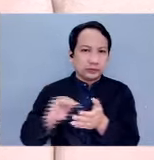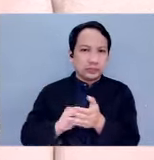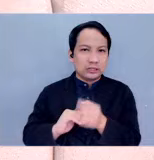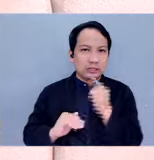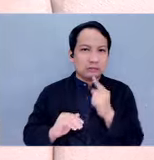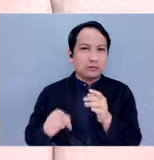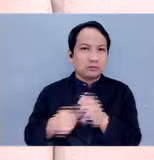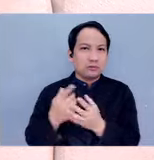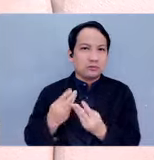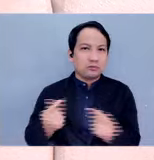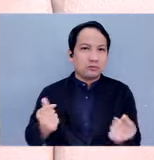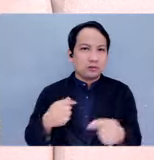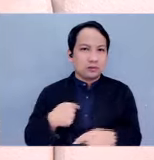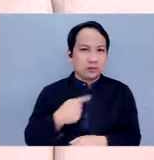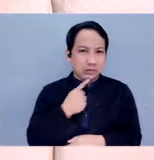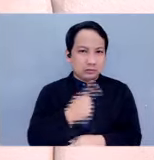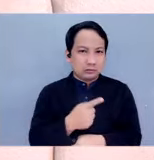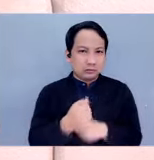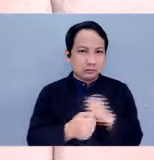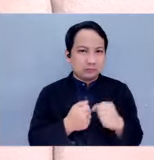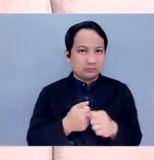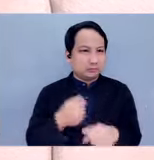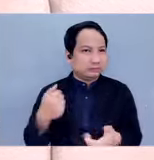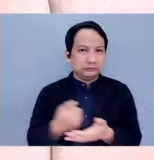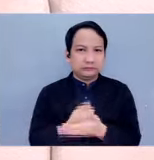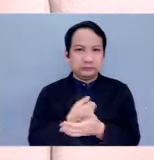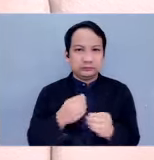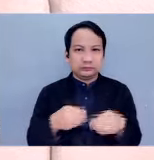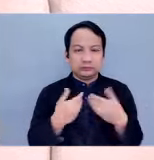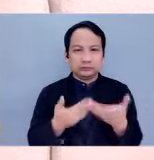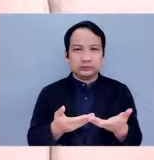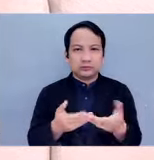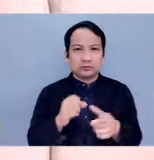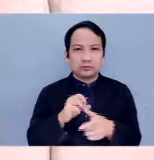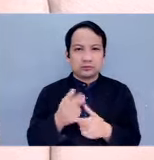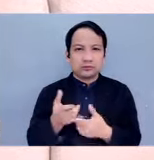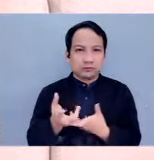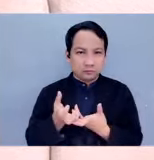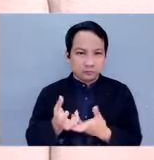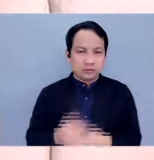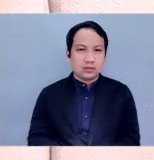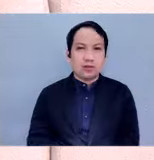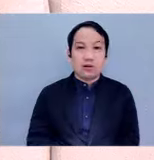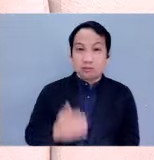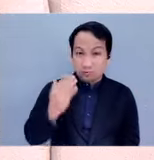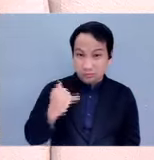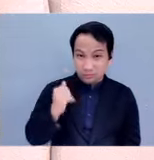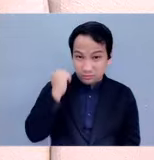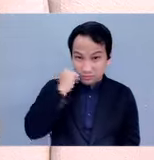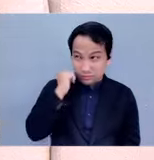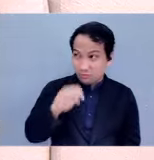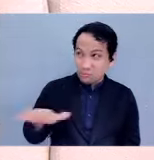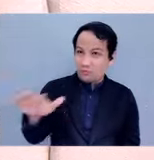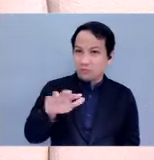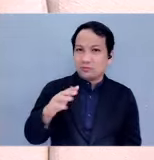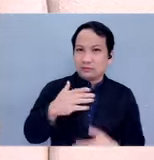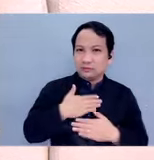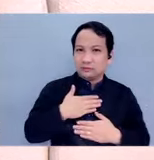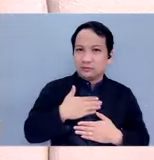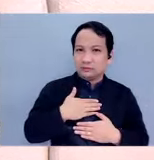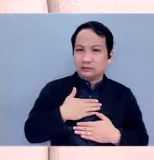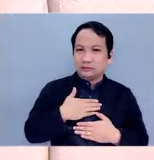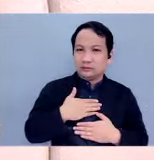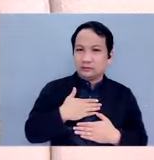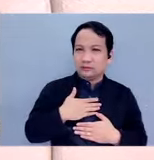nauubusan na ako, ako na yung magsasakripisyo na hindi ko na lang bibilihin yung kailangan ko or gusto ko. Mm-mm. Kasi parang gusto ko everybody happy. Mm-mm. Ayoko yung may nale-left